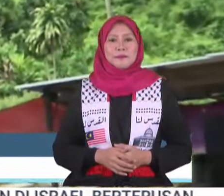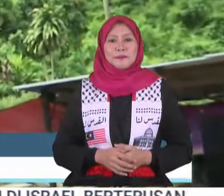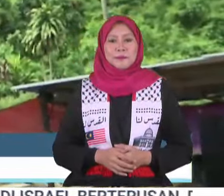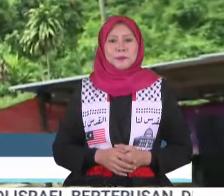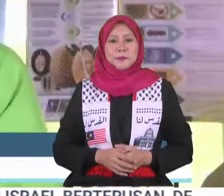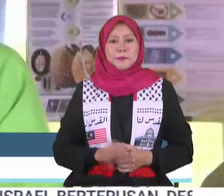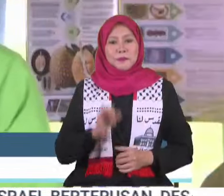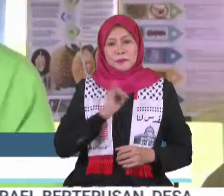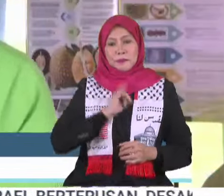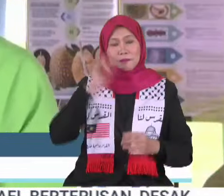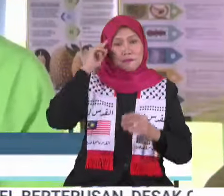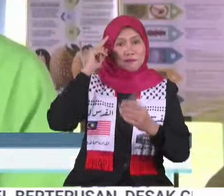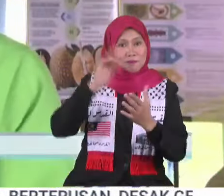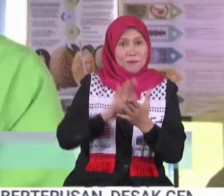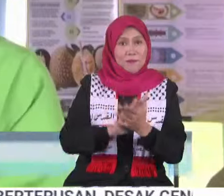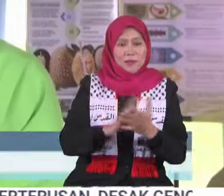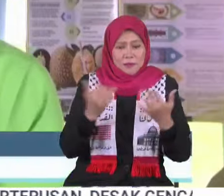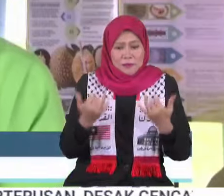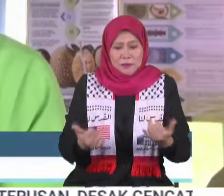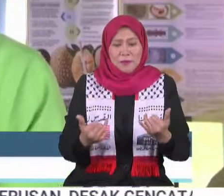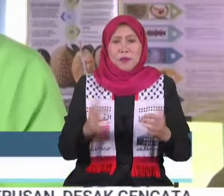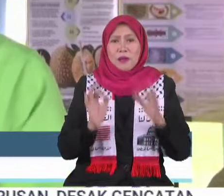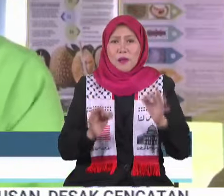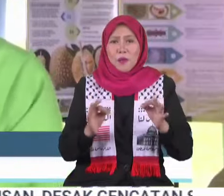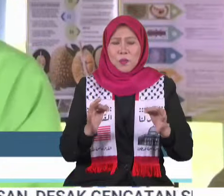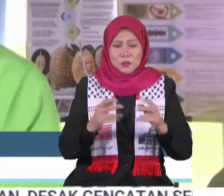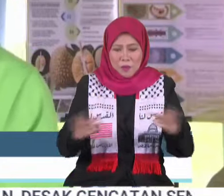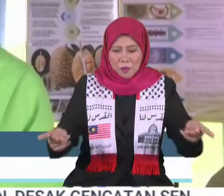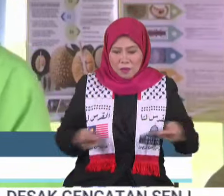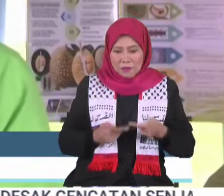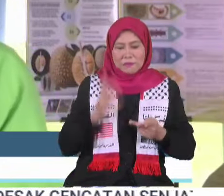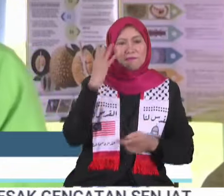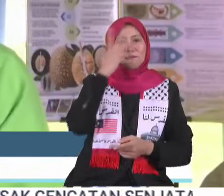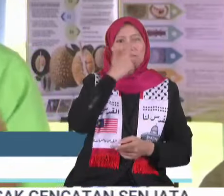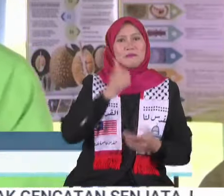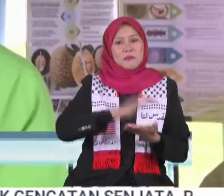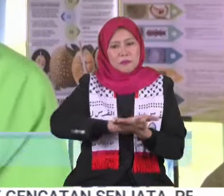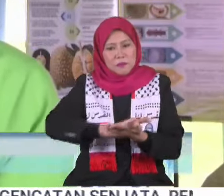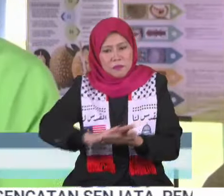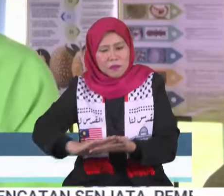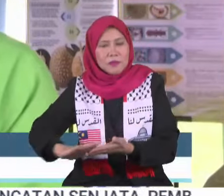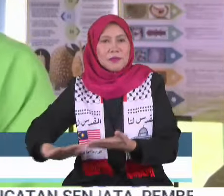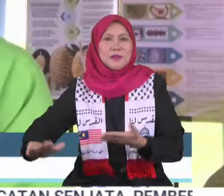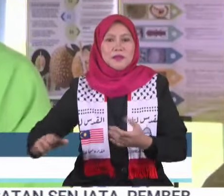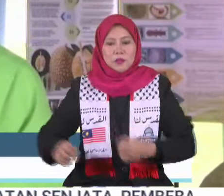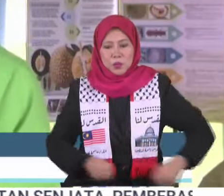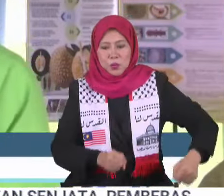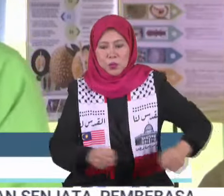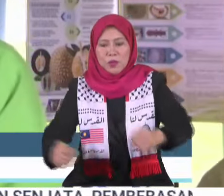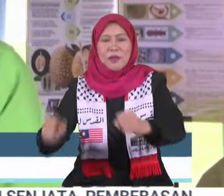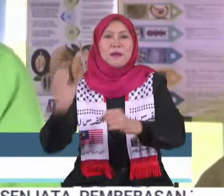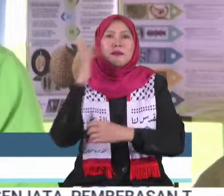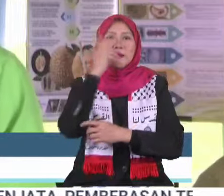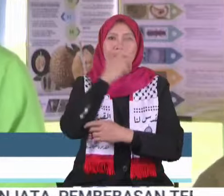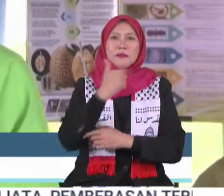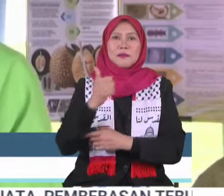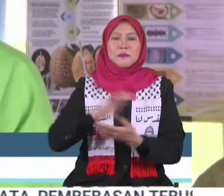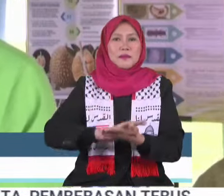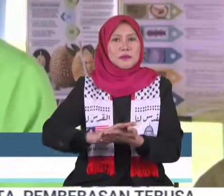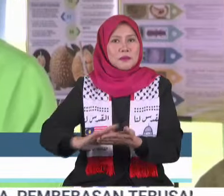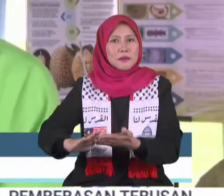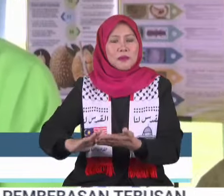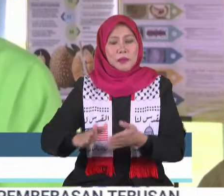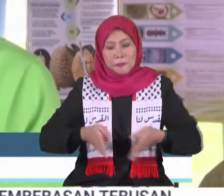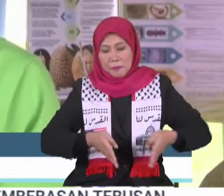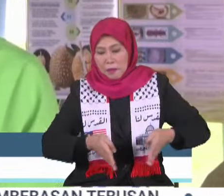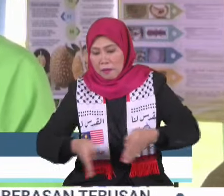yakin kalau kita bersih, kalau kita cantik, kawasan laman kita cantik, jalan raya kita cantik, sungai kita cantik, parit